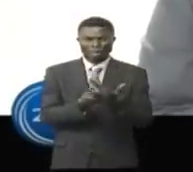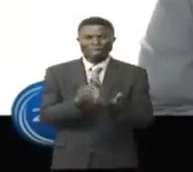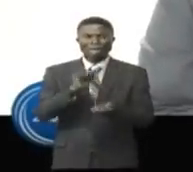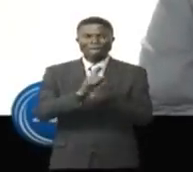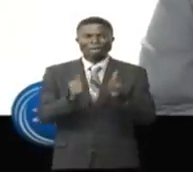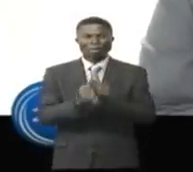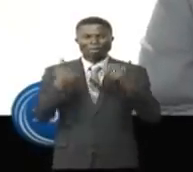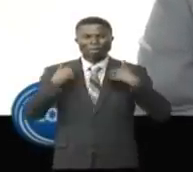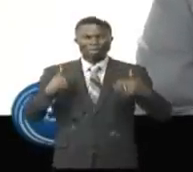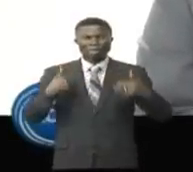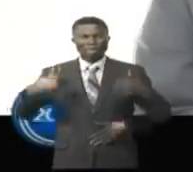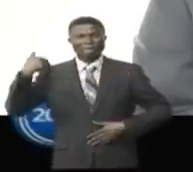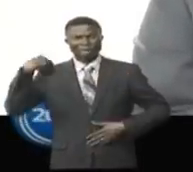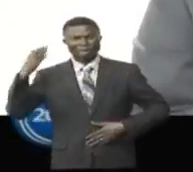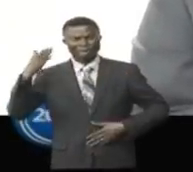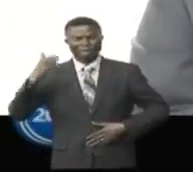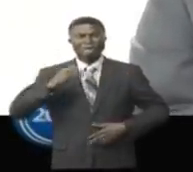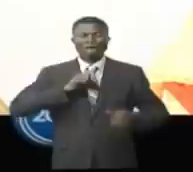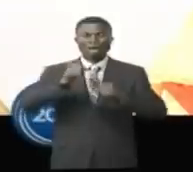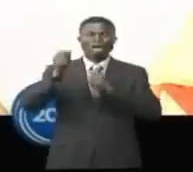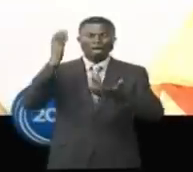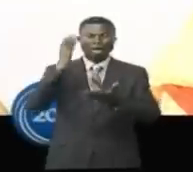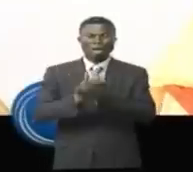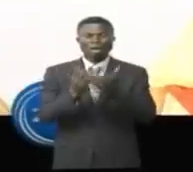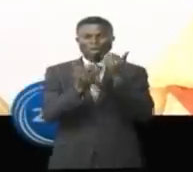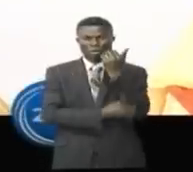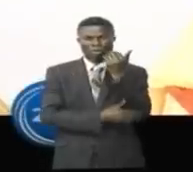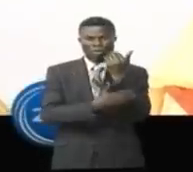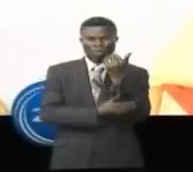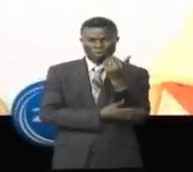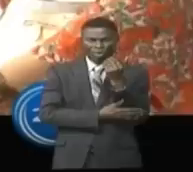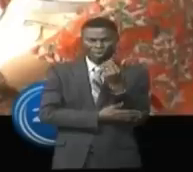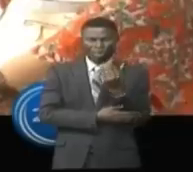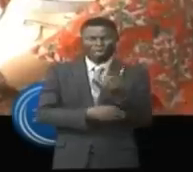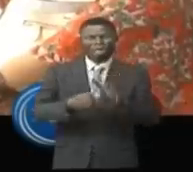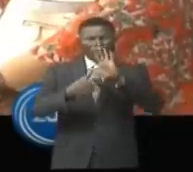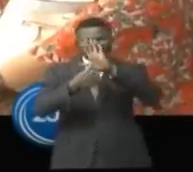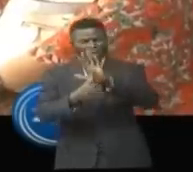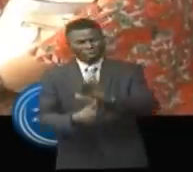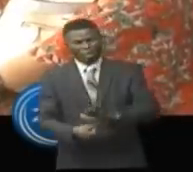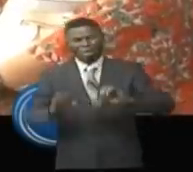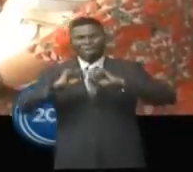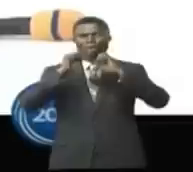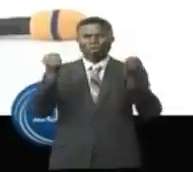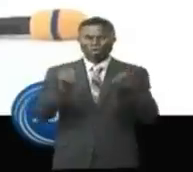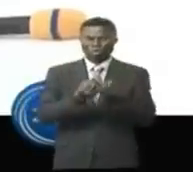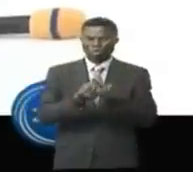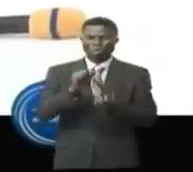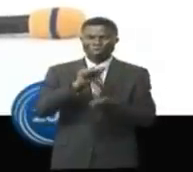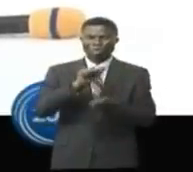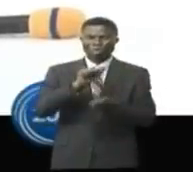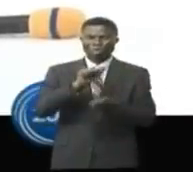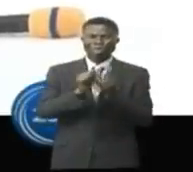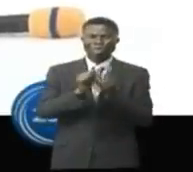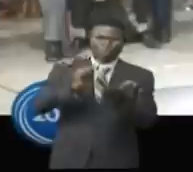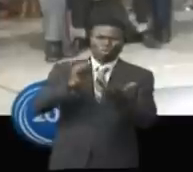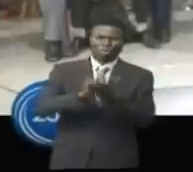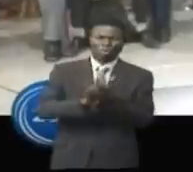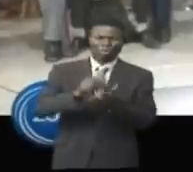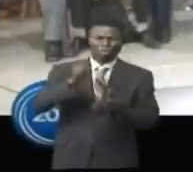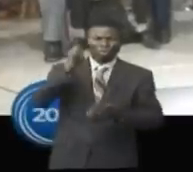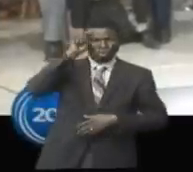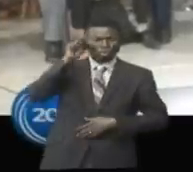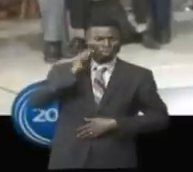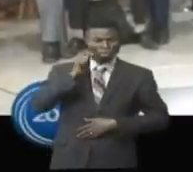de la santé publique, lutte contre la pauvreté qui induit les inégalités sociales ainsi que toute forme de violence.